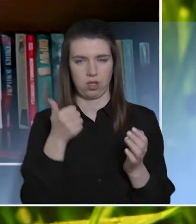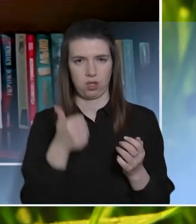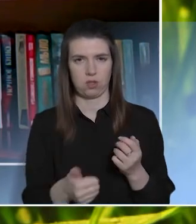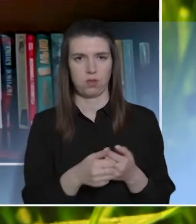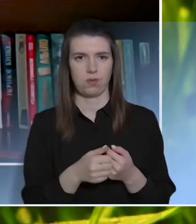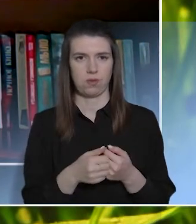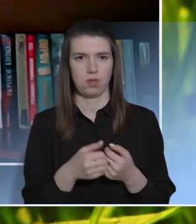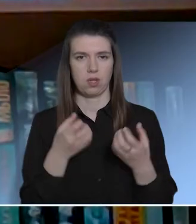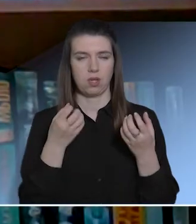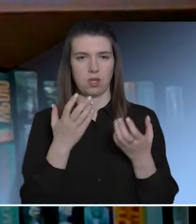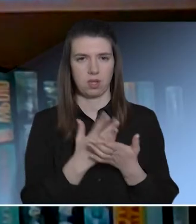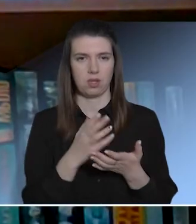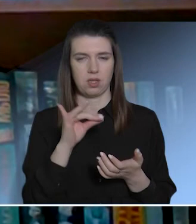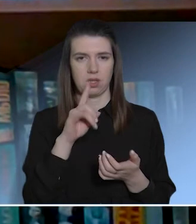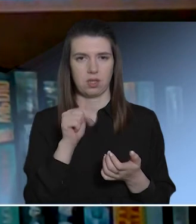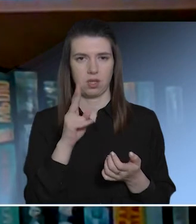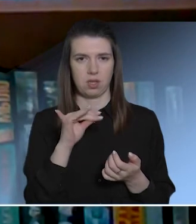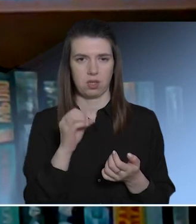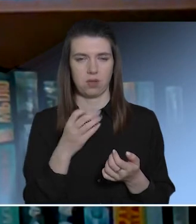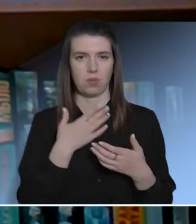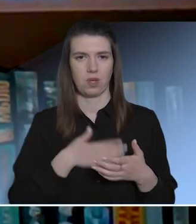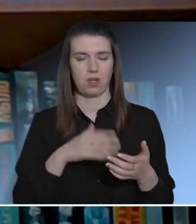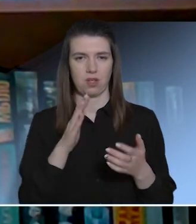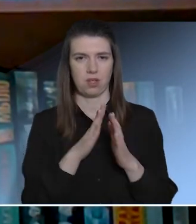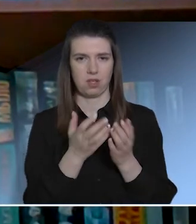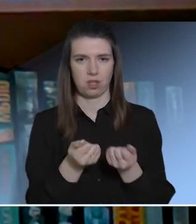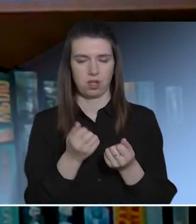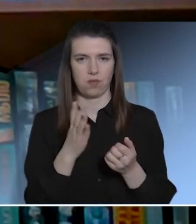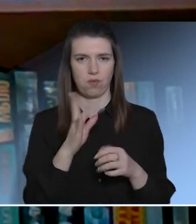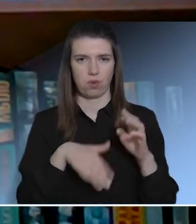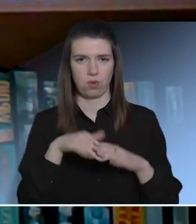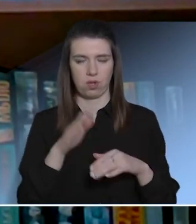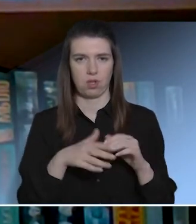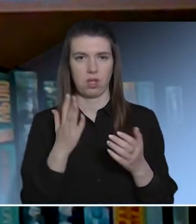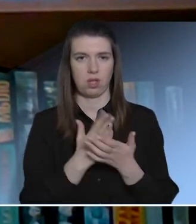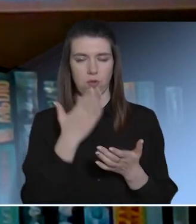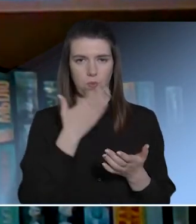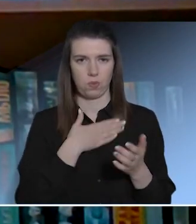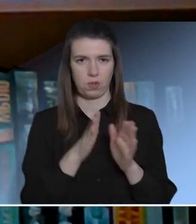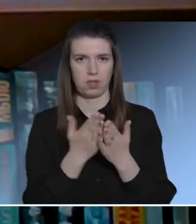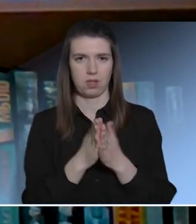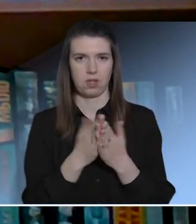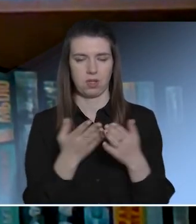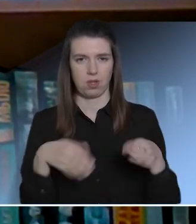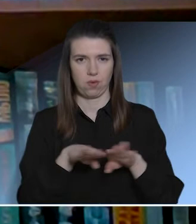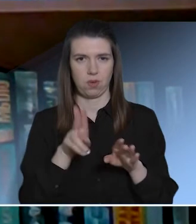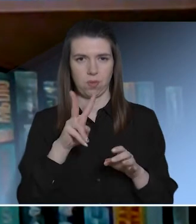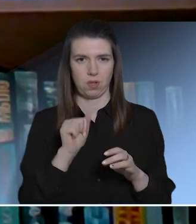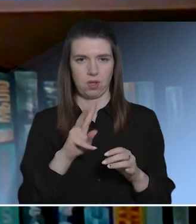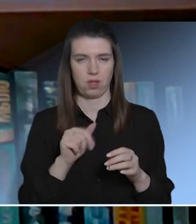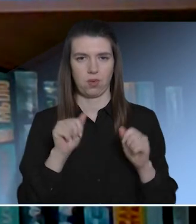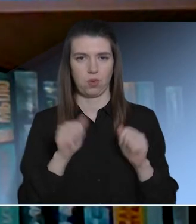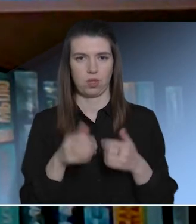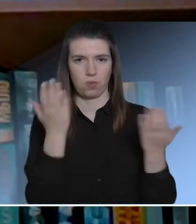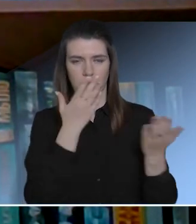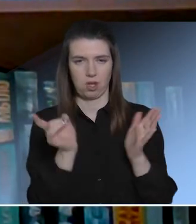хороши. Просто есть такие издания, которые приятно держать в руках, и если у вас есть любимая книга такого плана, то вы